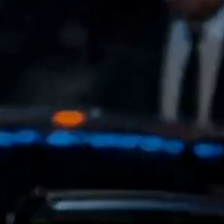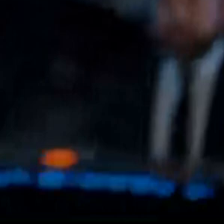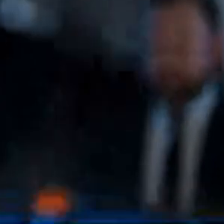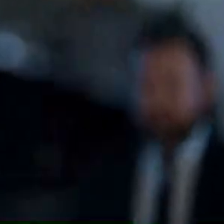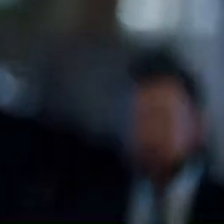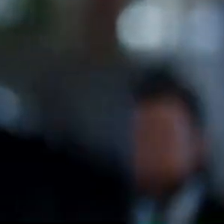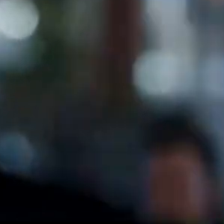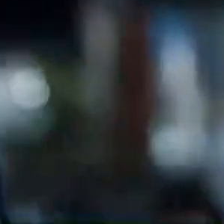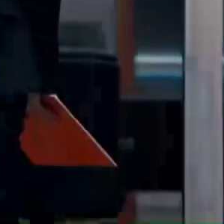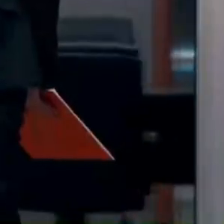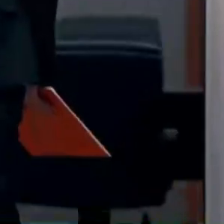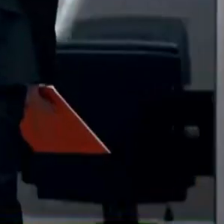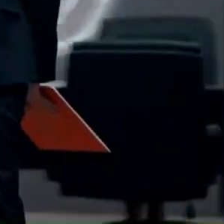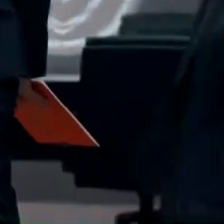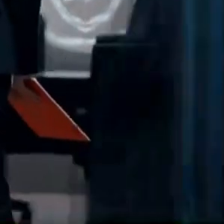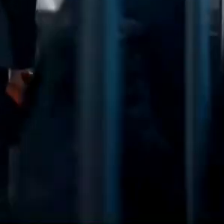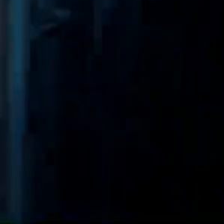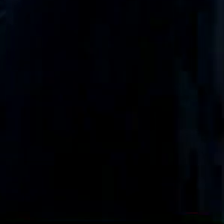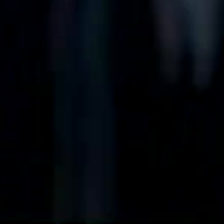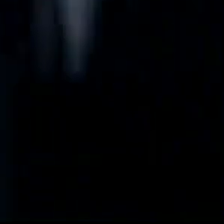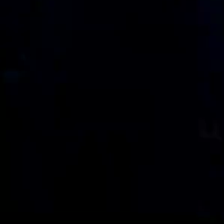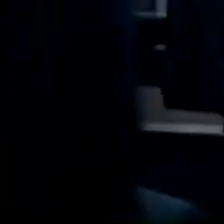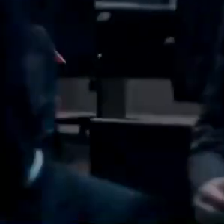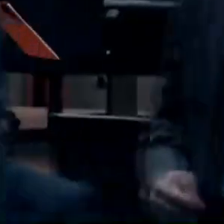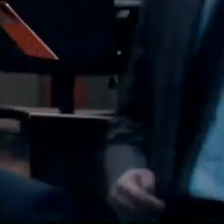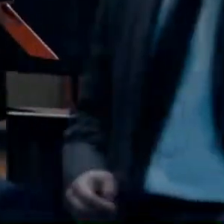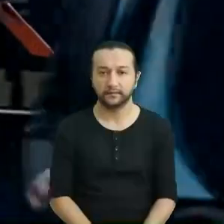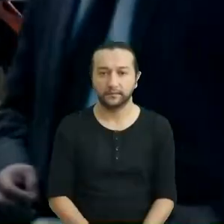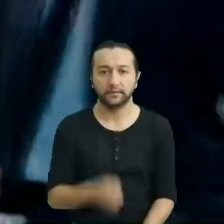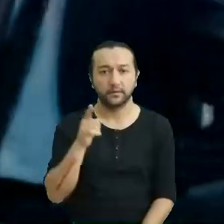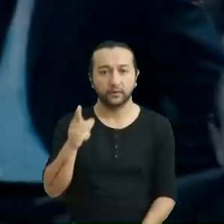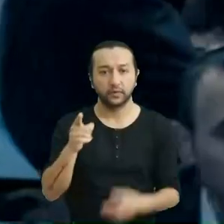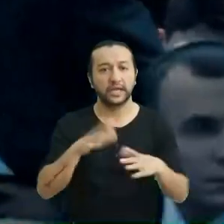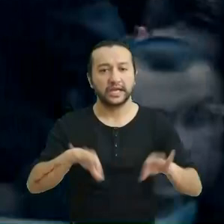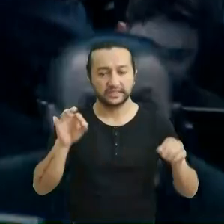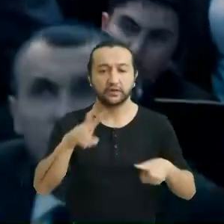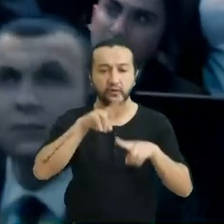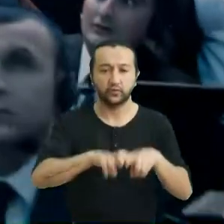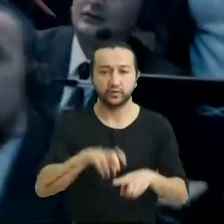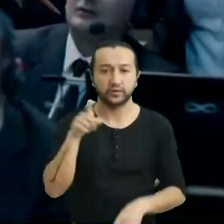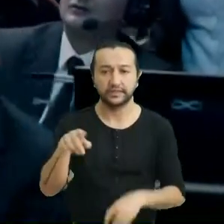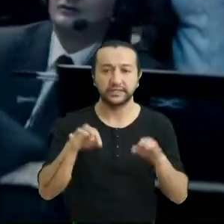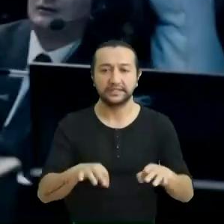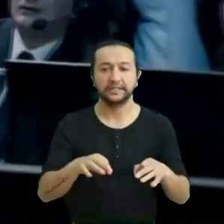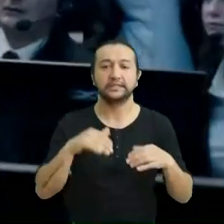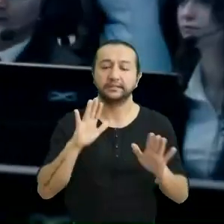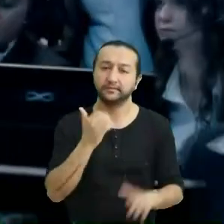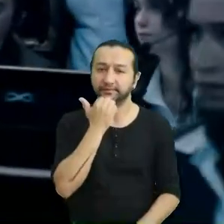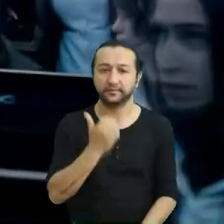Yıldıray da arabadalar. Esin? O da hazıra konacak. Ama